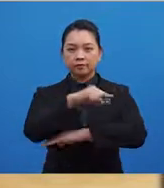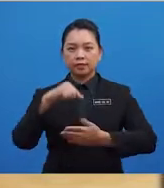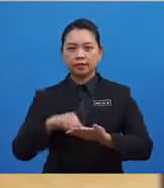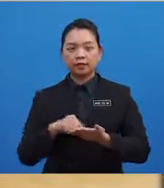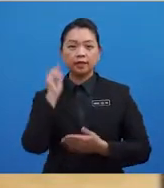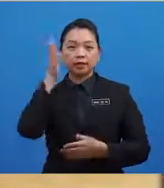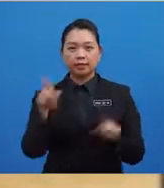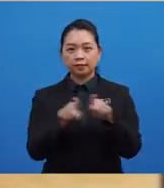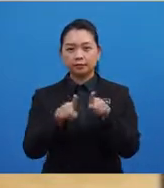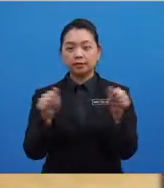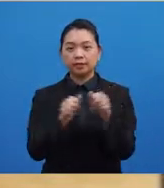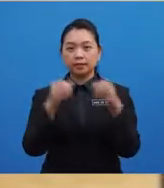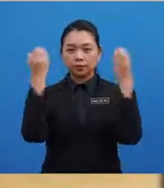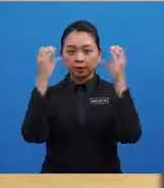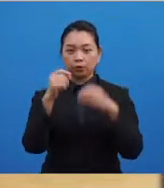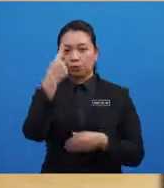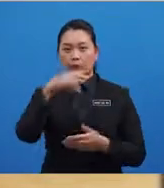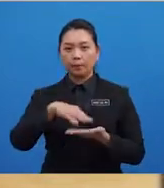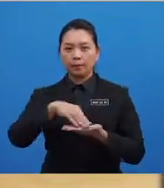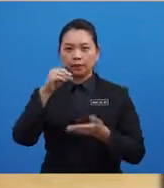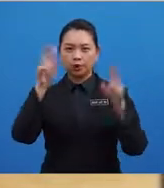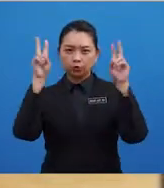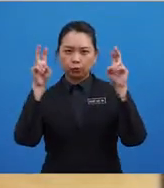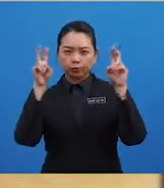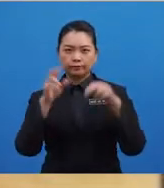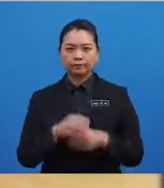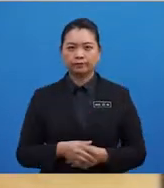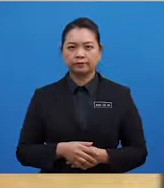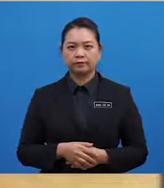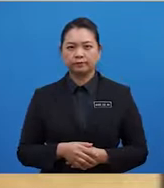Uma untuk mempelajari suatu topik yang sangat menarik.